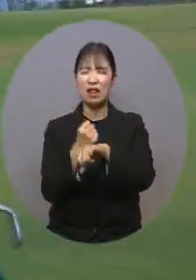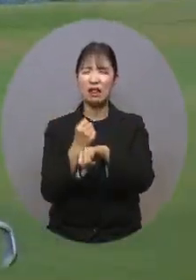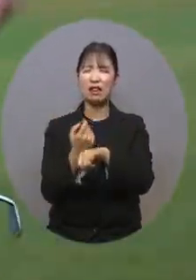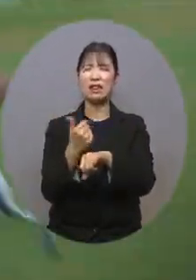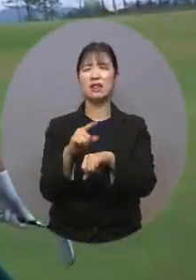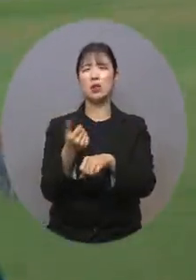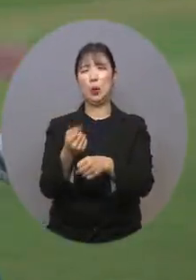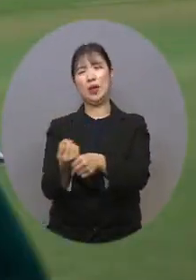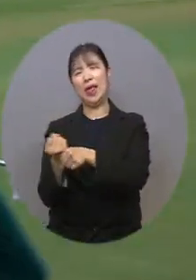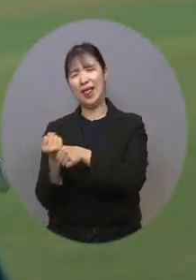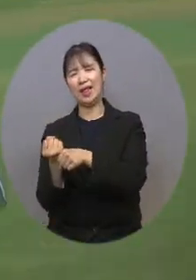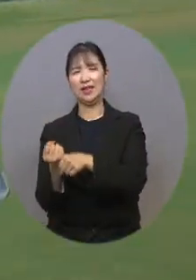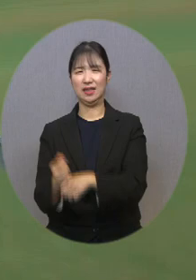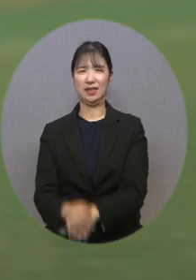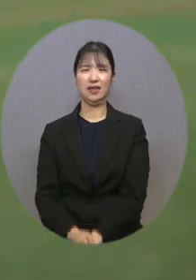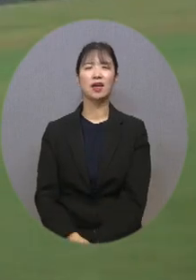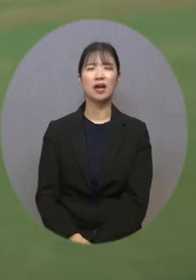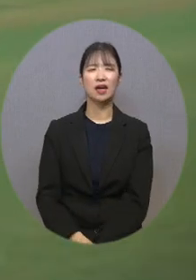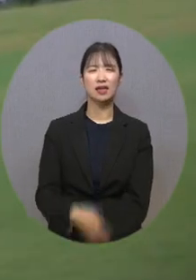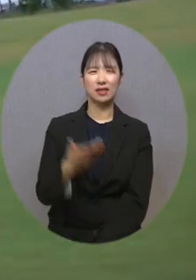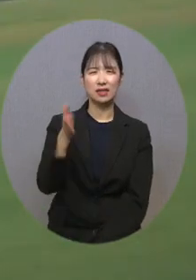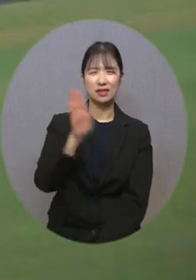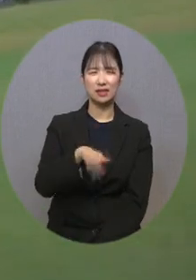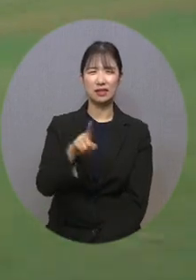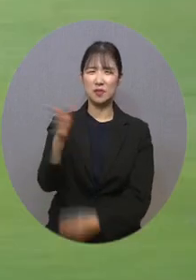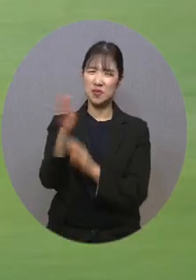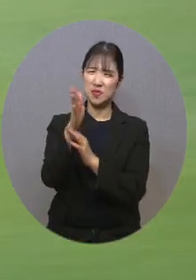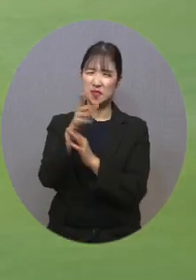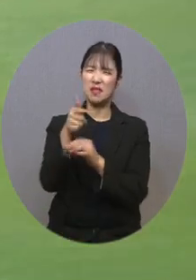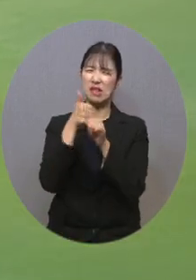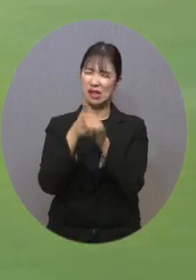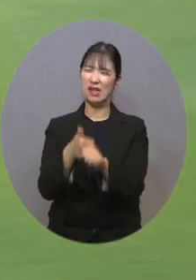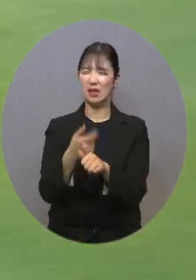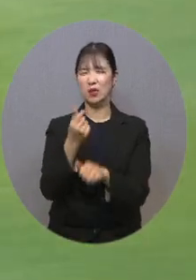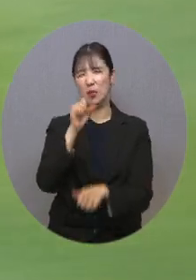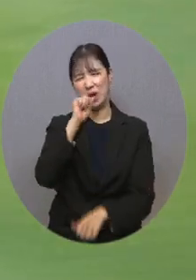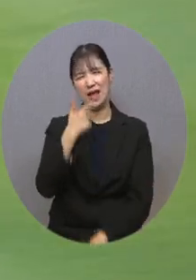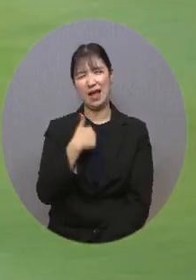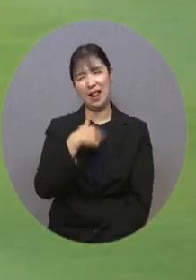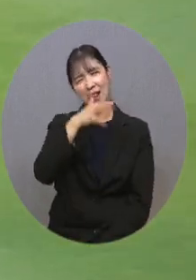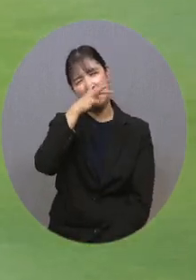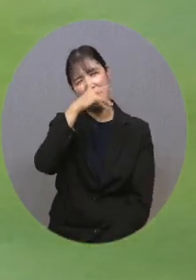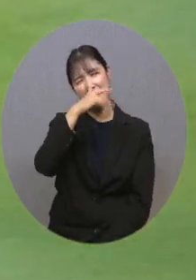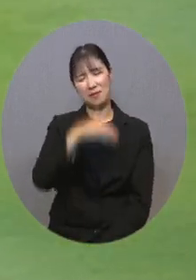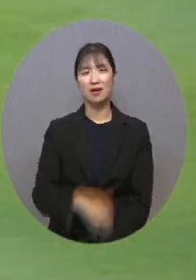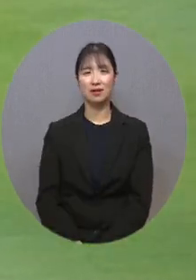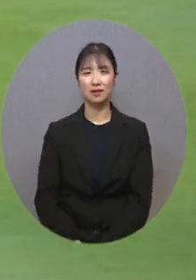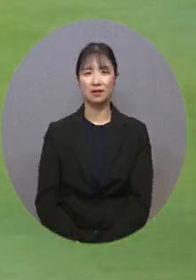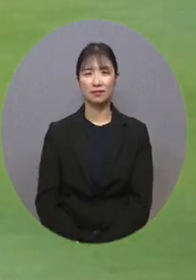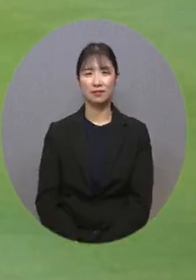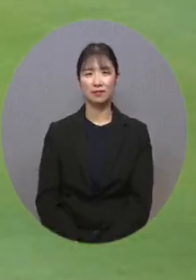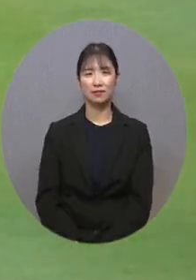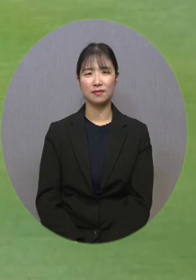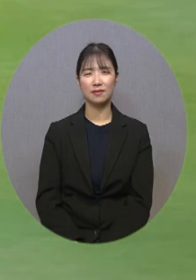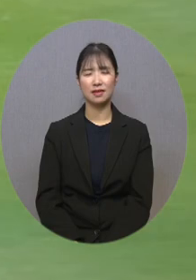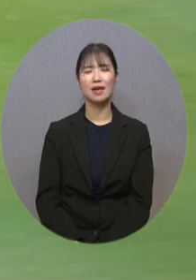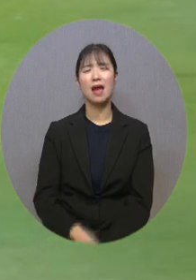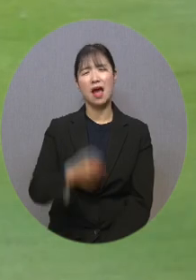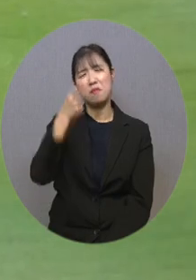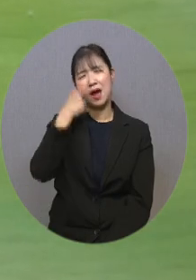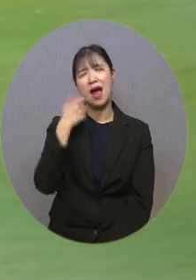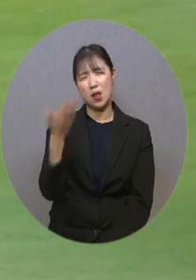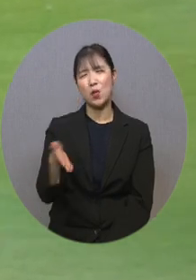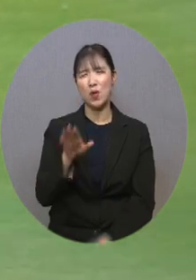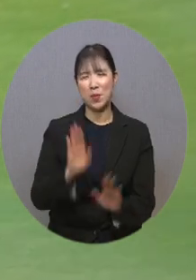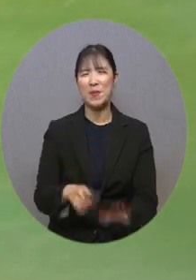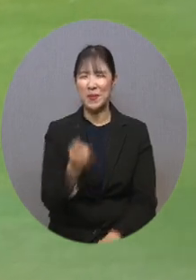땡겼어. 괜찮아요, 언니. 뒷대 보니까 이렇게 흐르길래. 아, 바보. 이번은 언니 그래, 저도, 한번 봐줘요. 저도 되는 호.